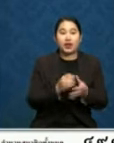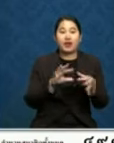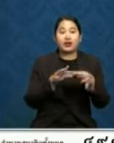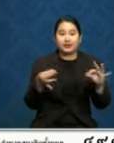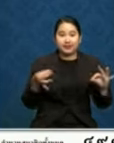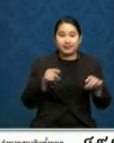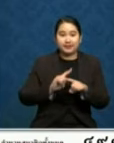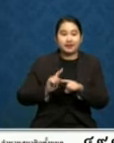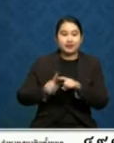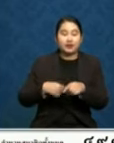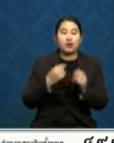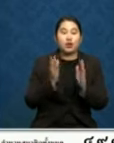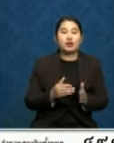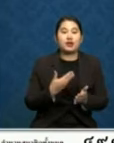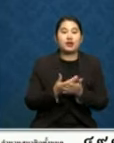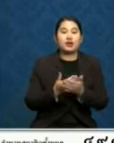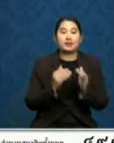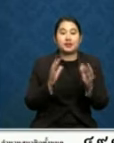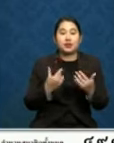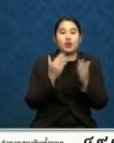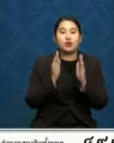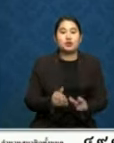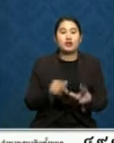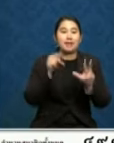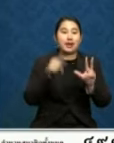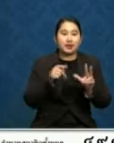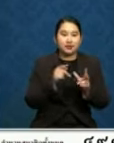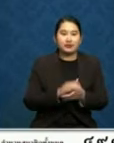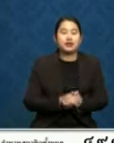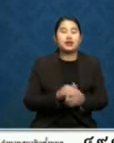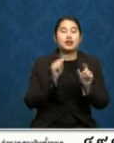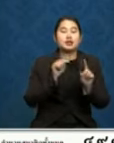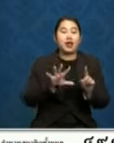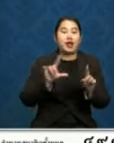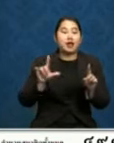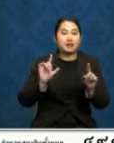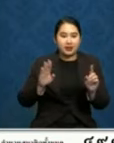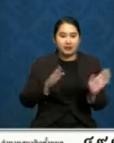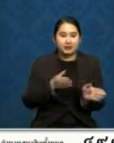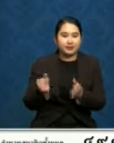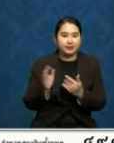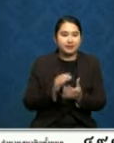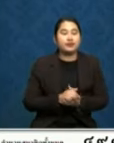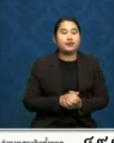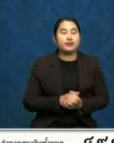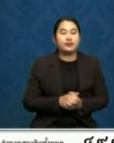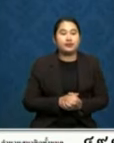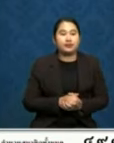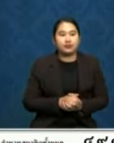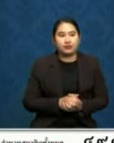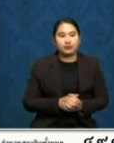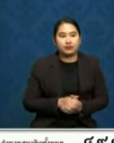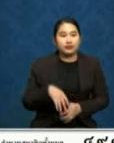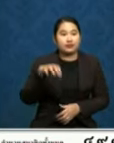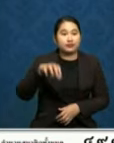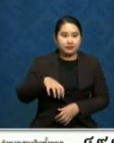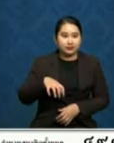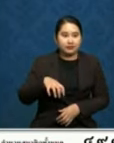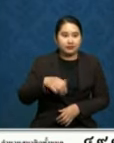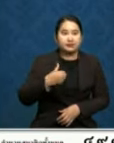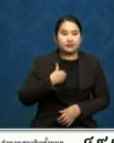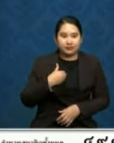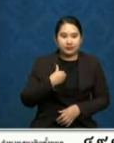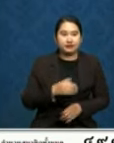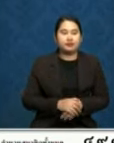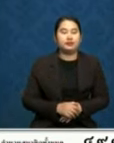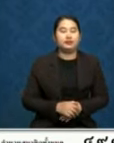าชนที่ยากไร้ด้วยนะคะ 3,000 ราย 1.5 ล้านบาทสไลด์ถัดไปค่ะอันนี้เป็นองค์กรที่มีอยู่แล้วค่ะเราคิดว่าก็เ